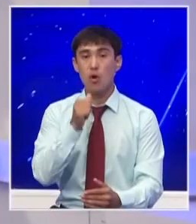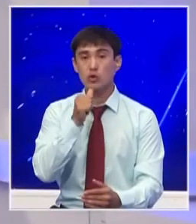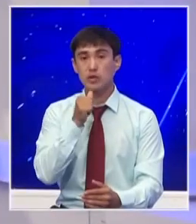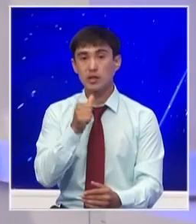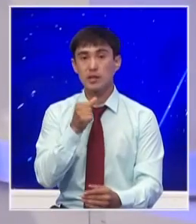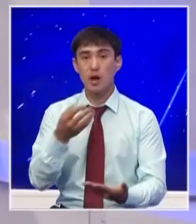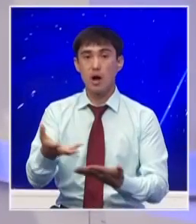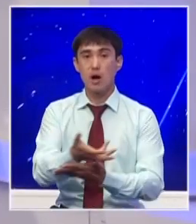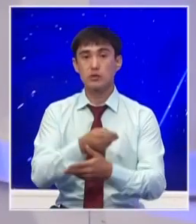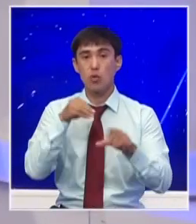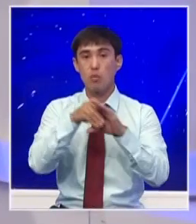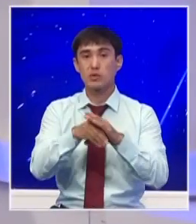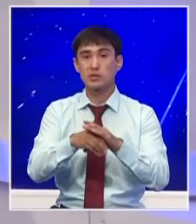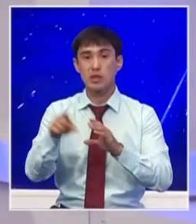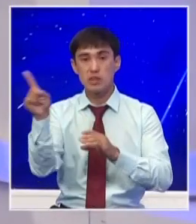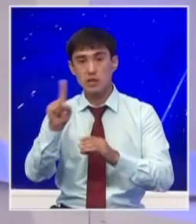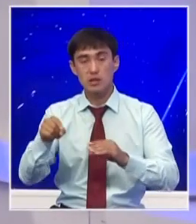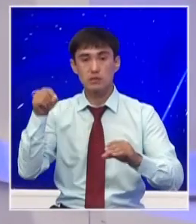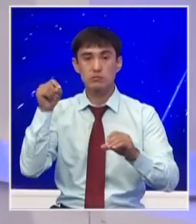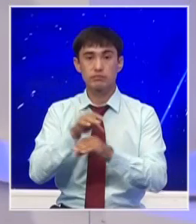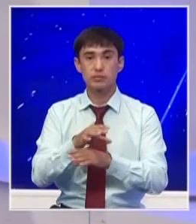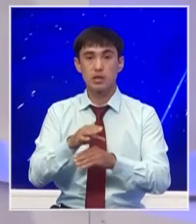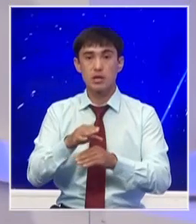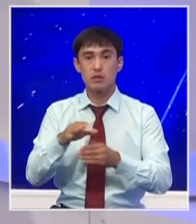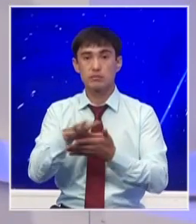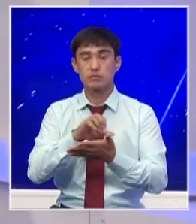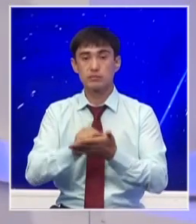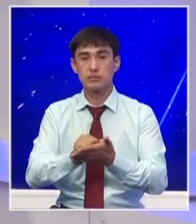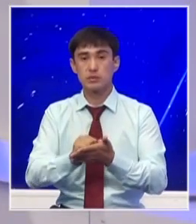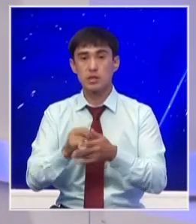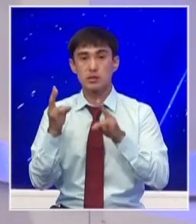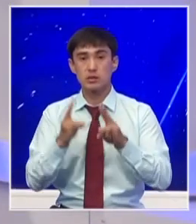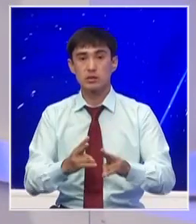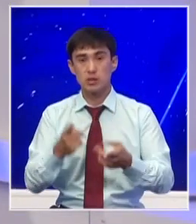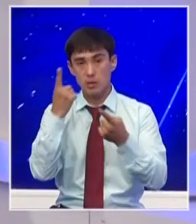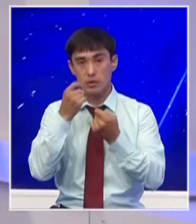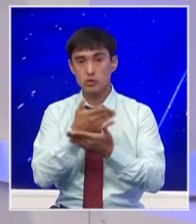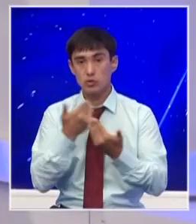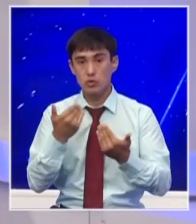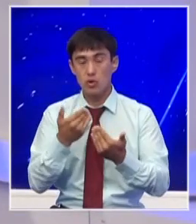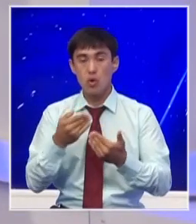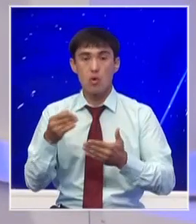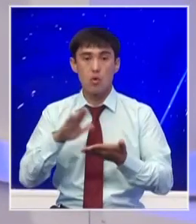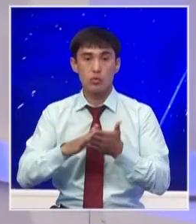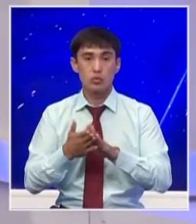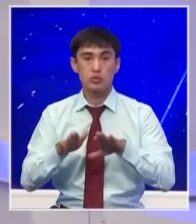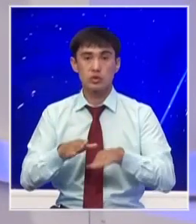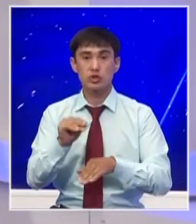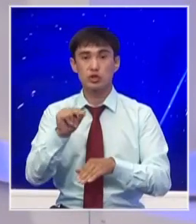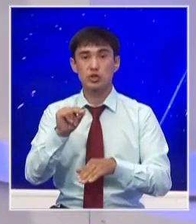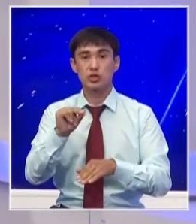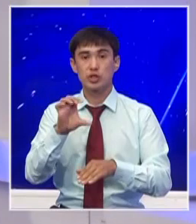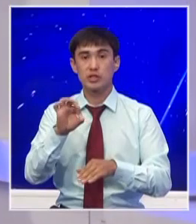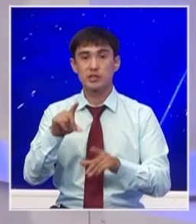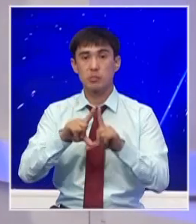Қостанайда астық қоймасына найзағай түсті, ғимараты бүлінді. Зардап шеккендер туралы ақпарат жоқ. Оқиға орында төтенше